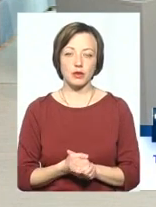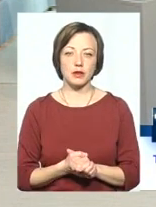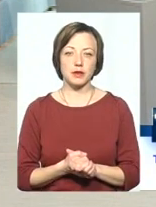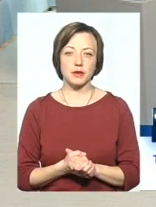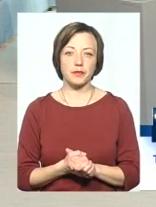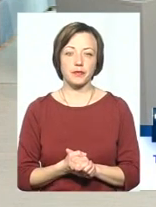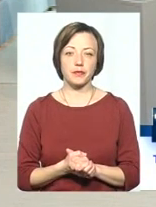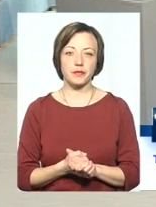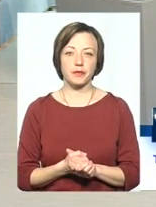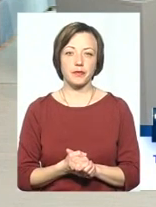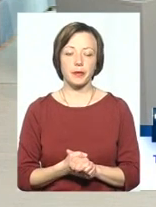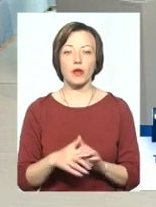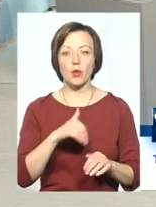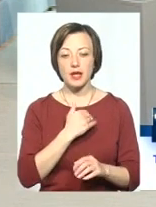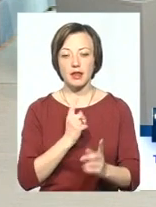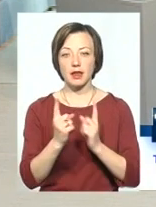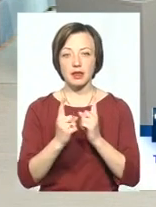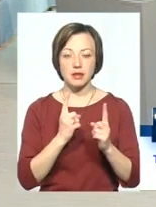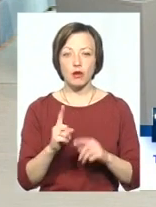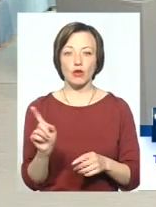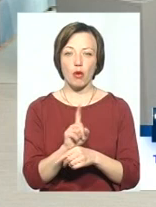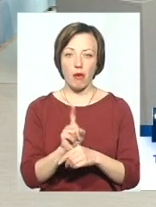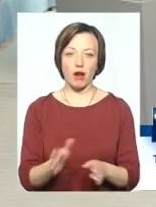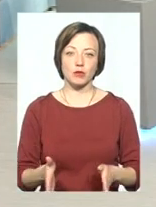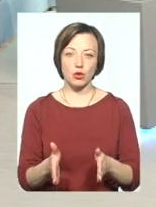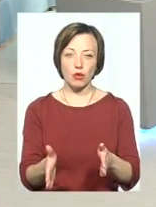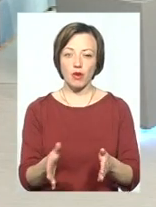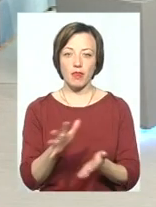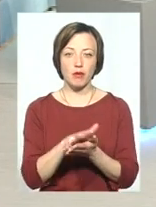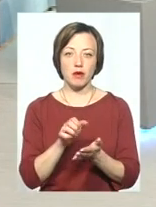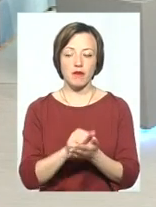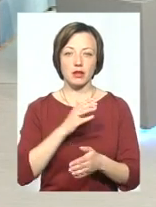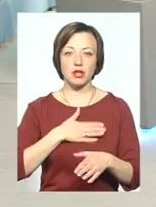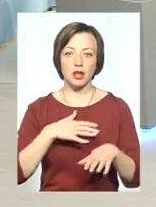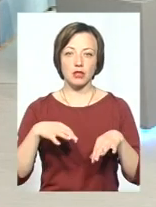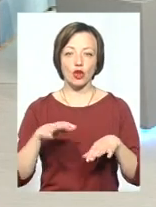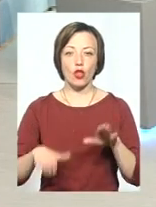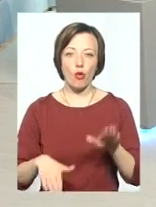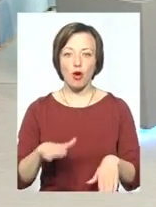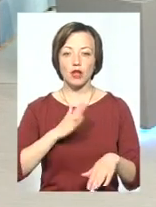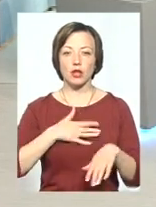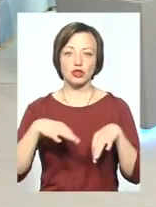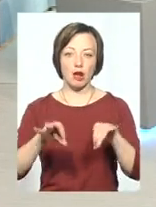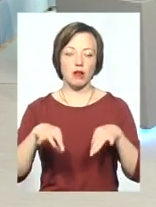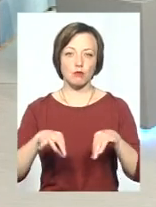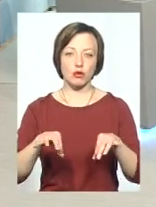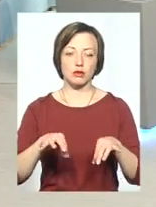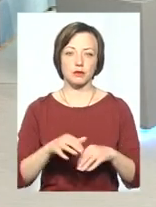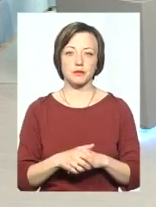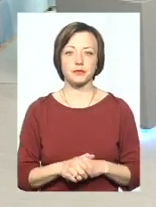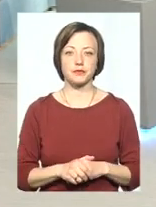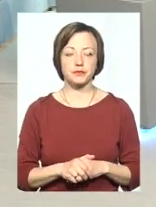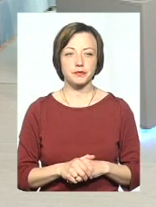хотіли ходити і їздити по нормальних дорогах, не зувати наші ноги, наш транспор, який